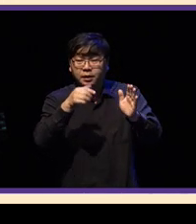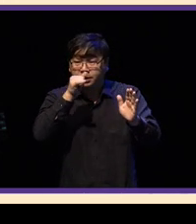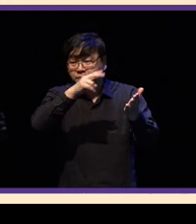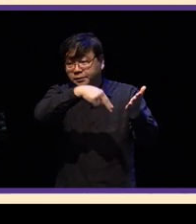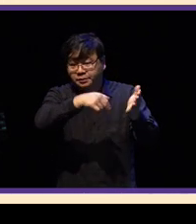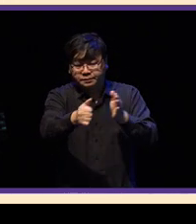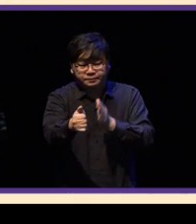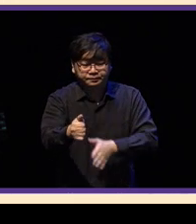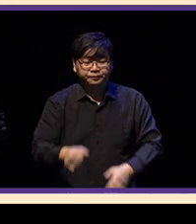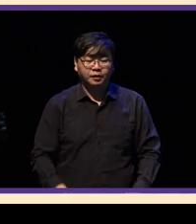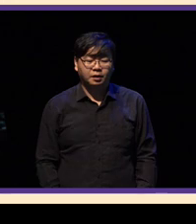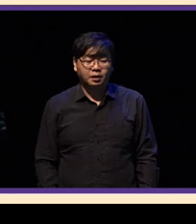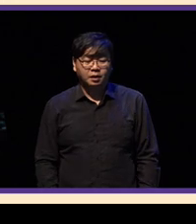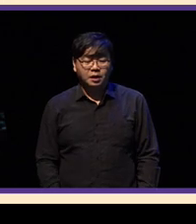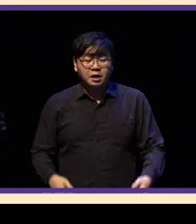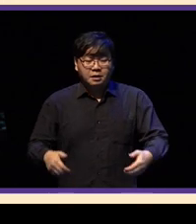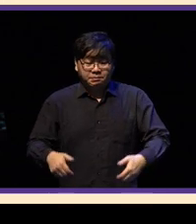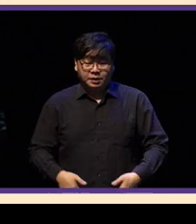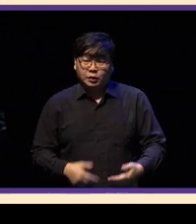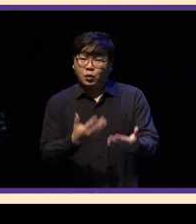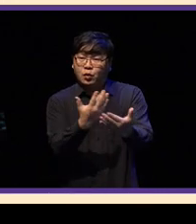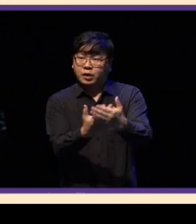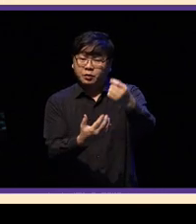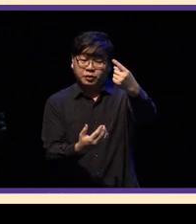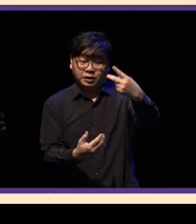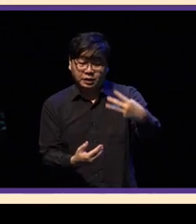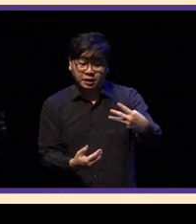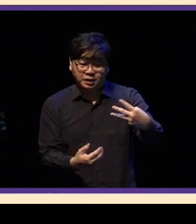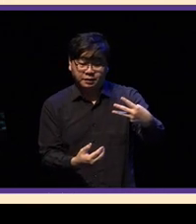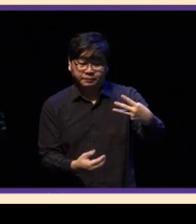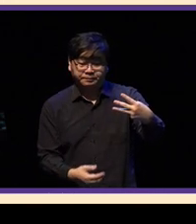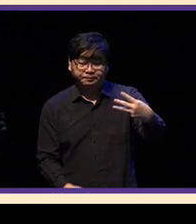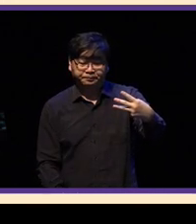여기서 이제 제출 자료가 세 가지가 있습니다. 창작